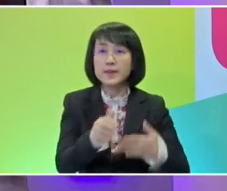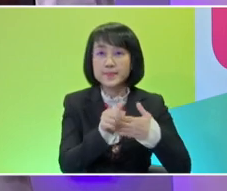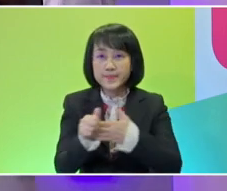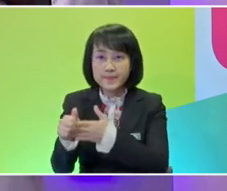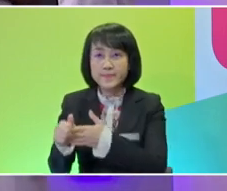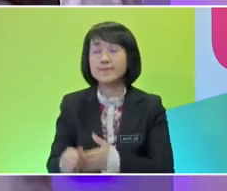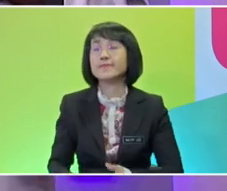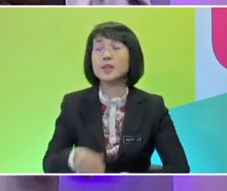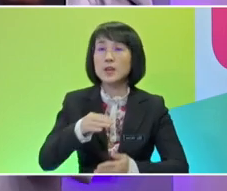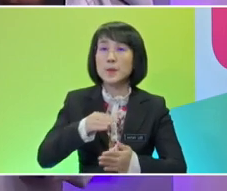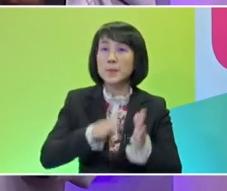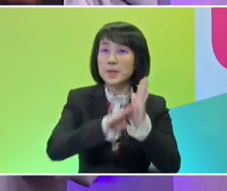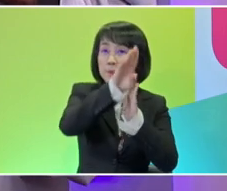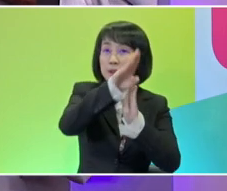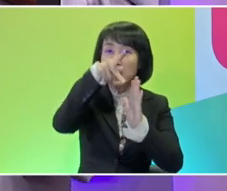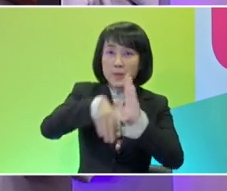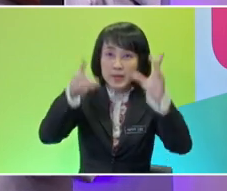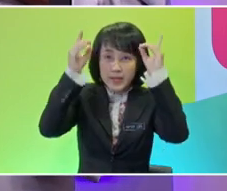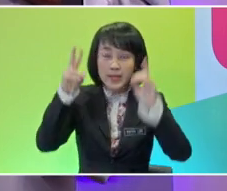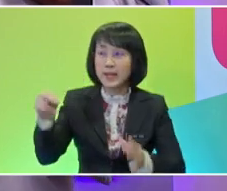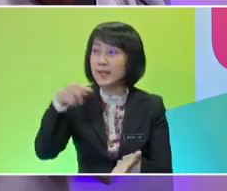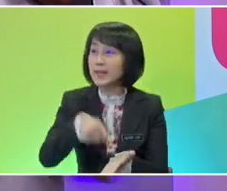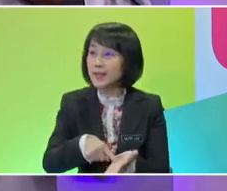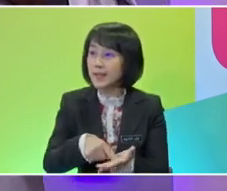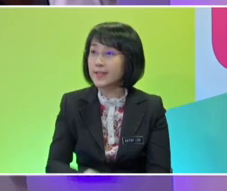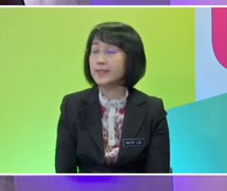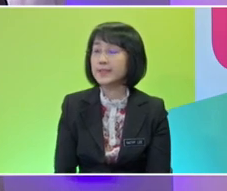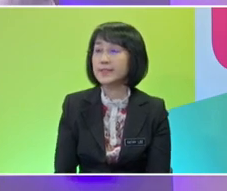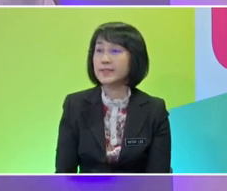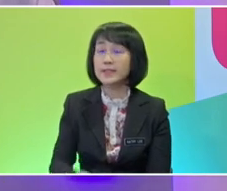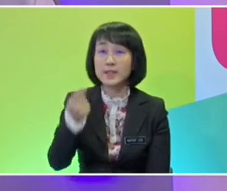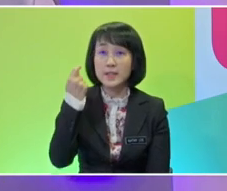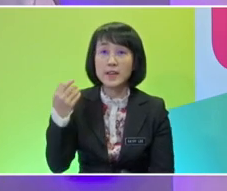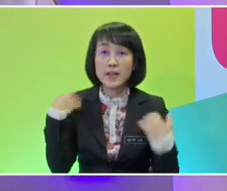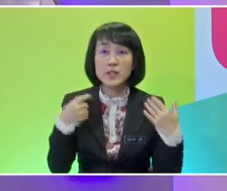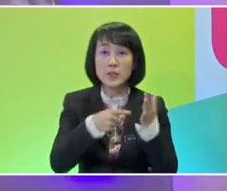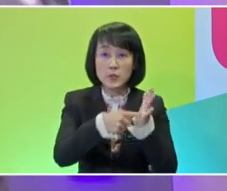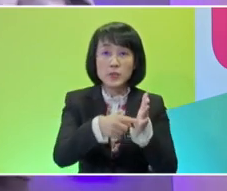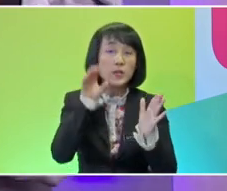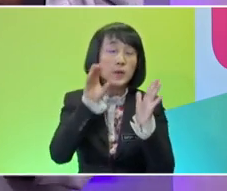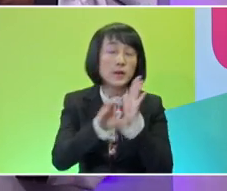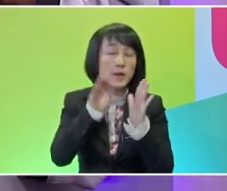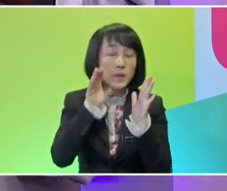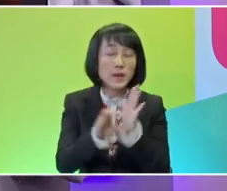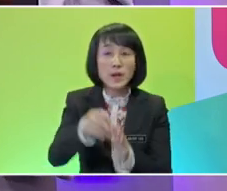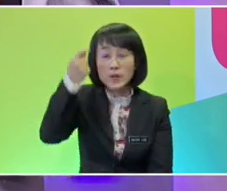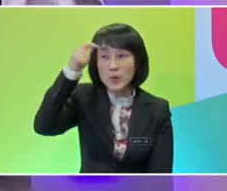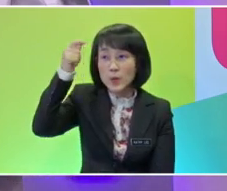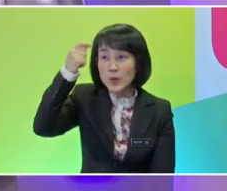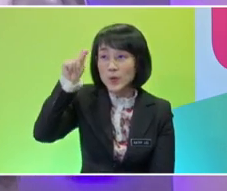Kalau kita nengok atau awal tadi ada kita Tunjukkan beberapa gambar tokoh-tokoh yang ada seperti cocussion